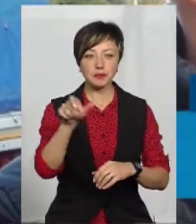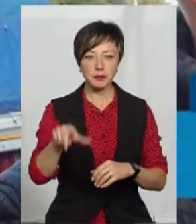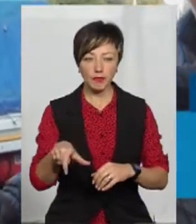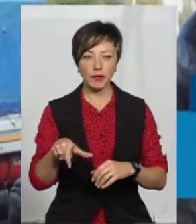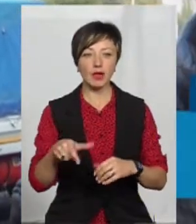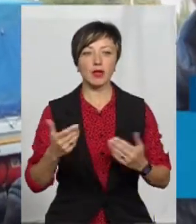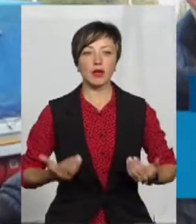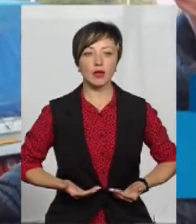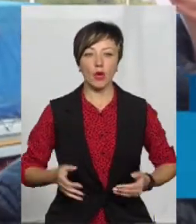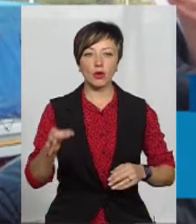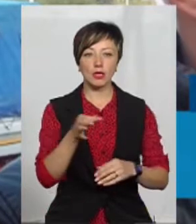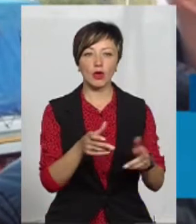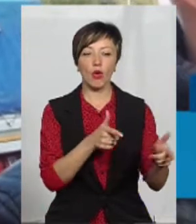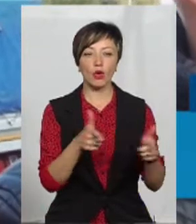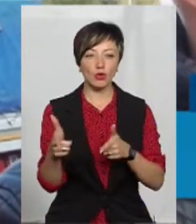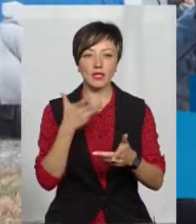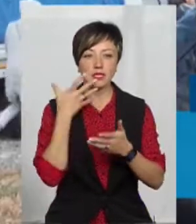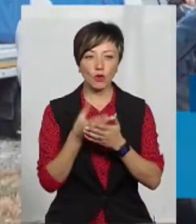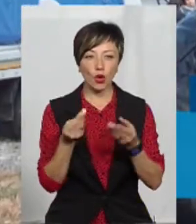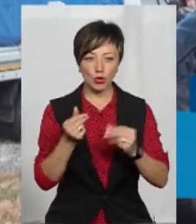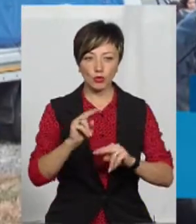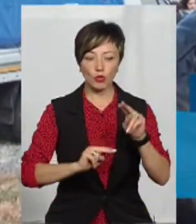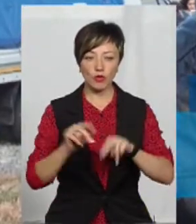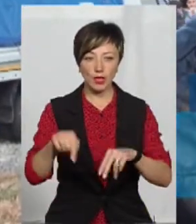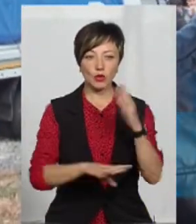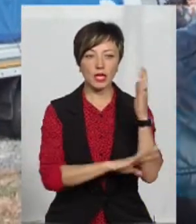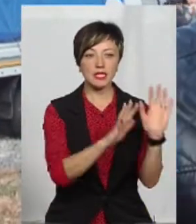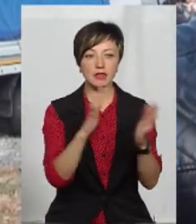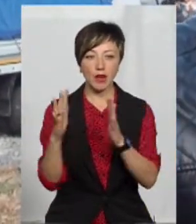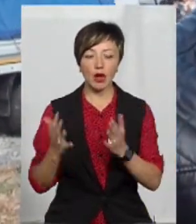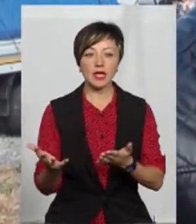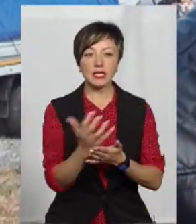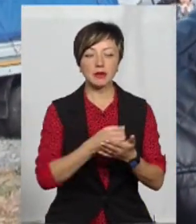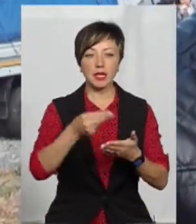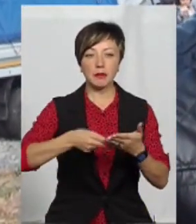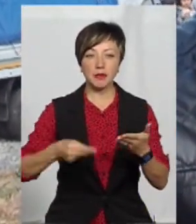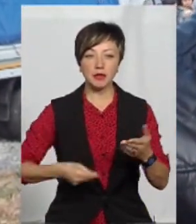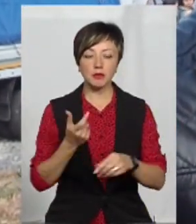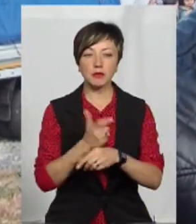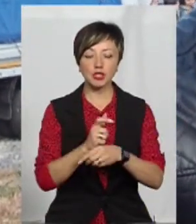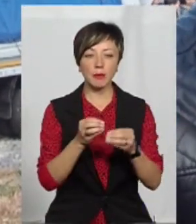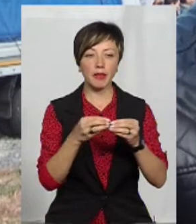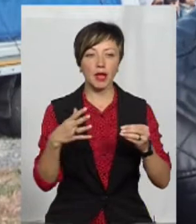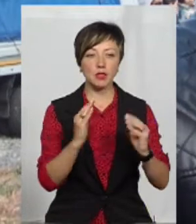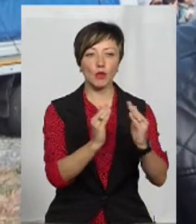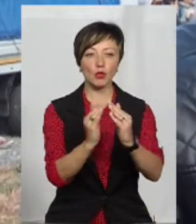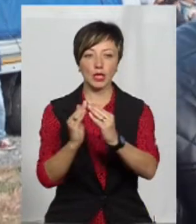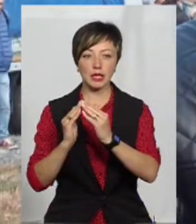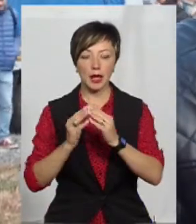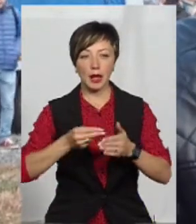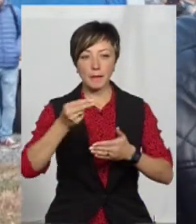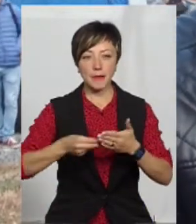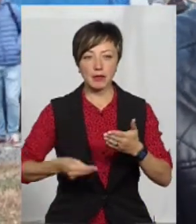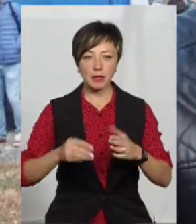Озерної, яка готова за свої кошти побудувати тут сквер. У нас зібрані підписи більше ніж з 15 будинків. Підписи всі